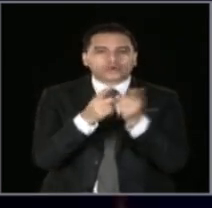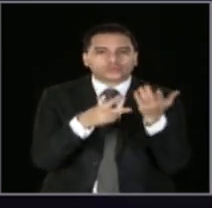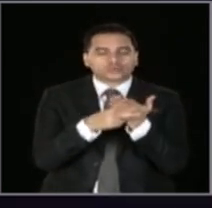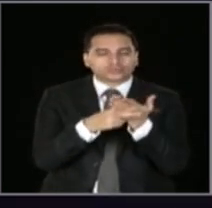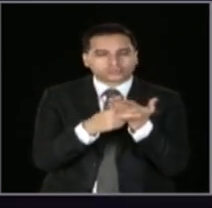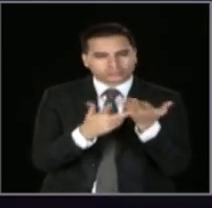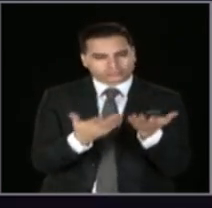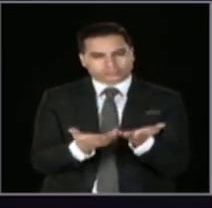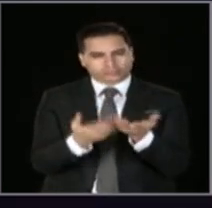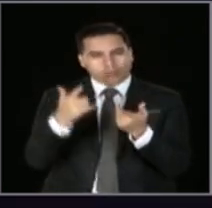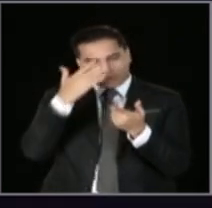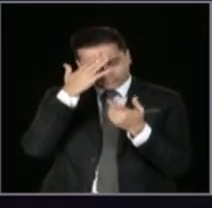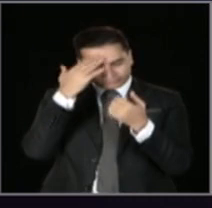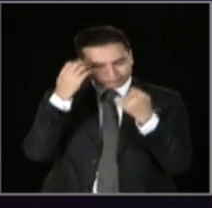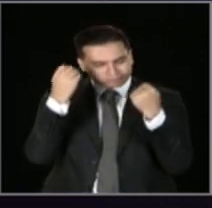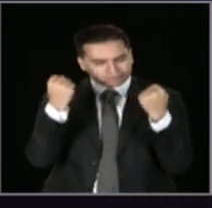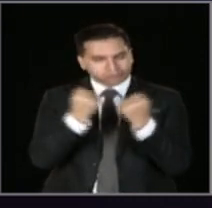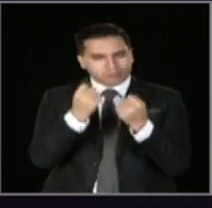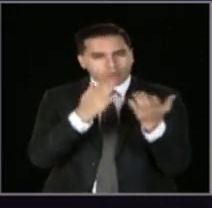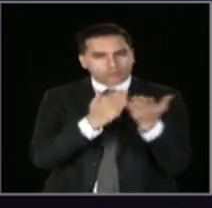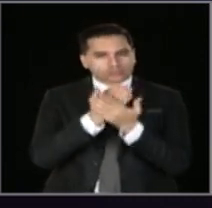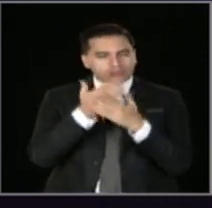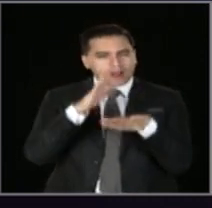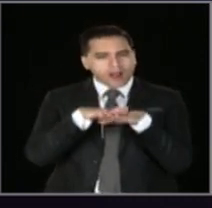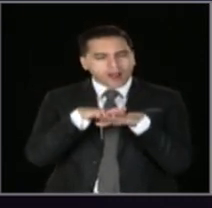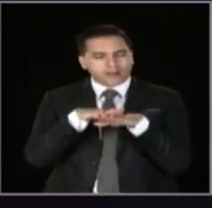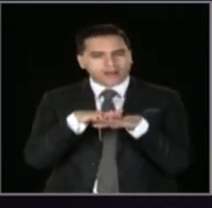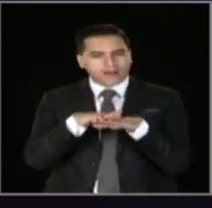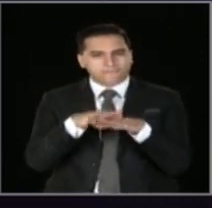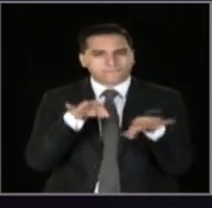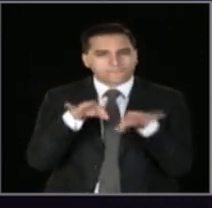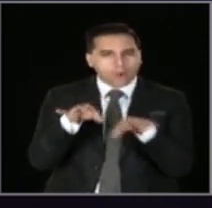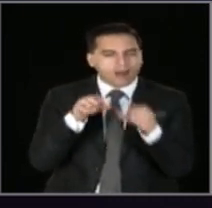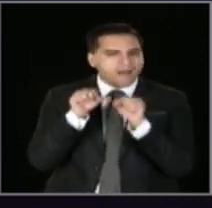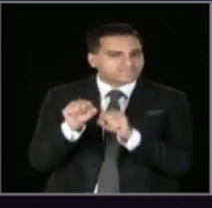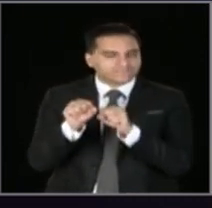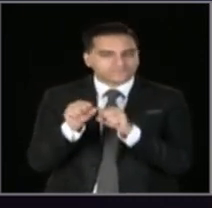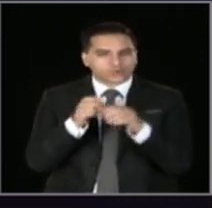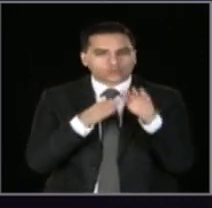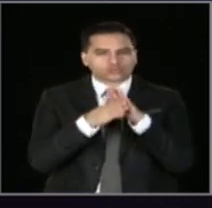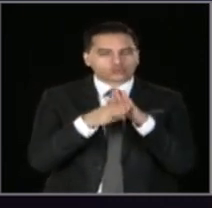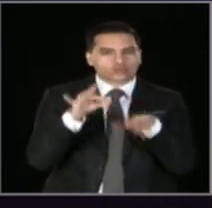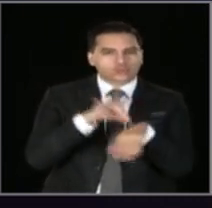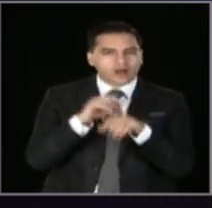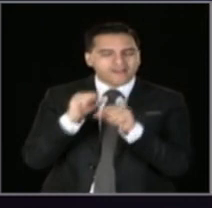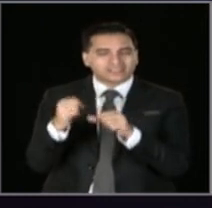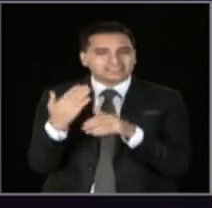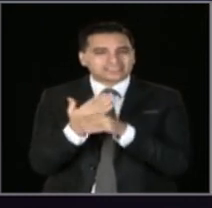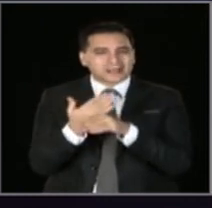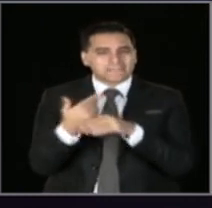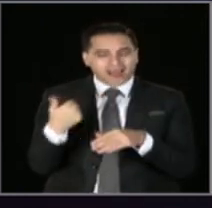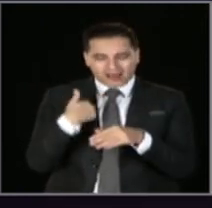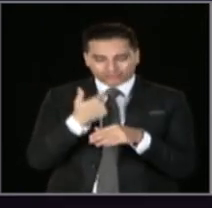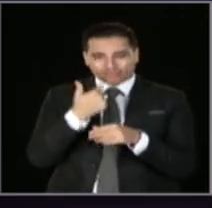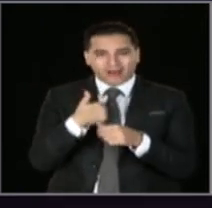عنده الإمكانيات دي والموهبة دي وربنا مديله كل ده، أنا منعه من